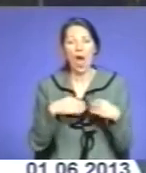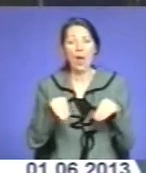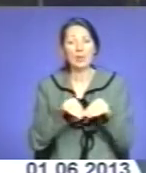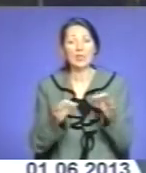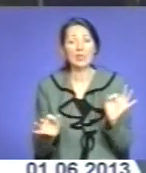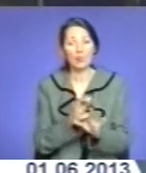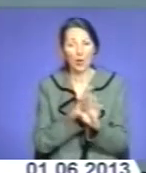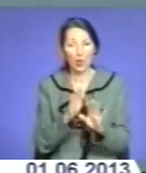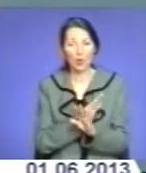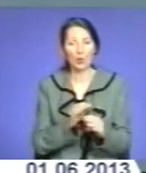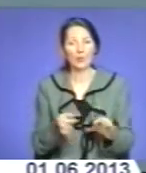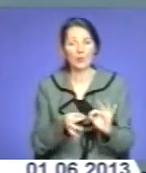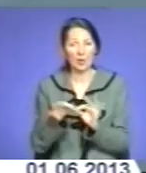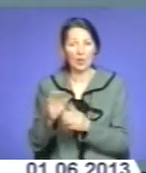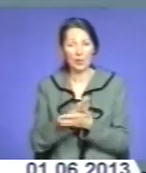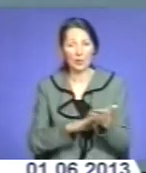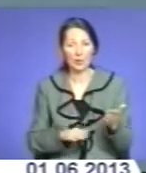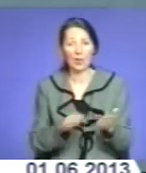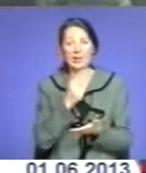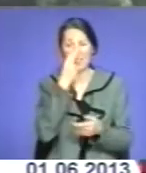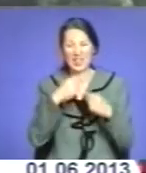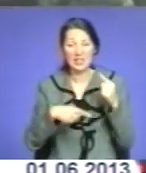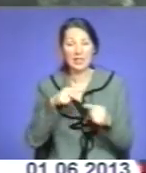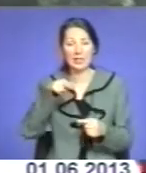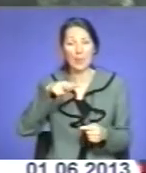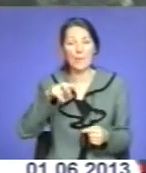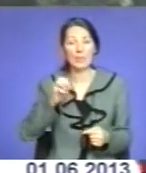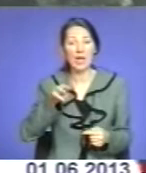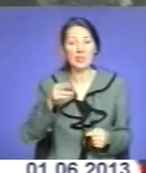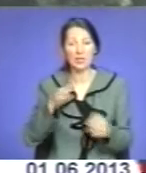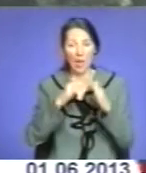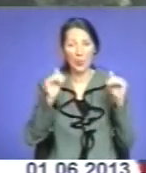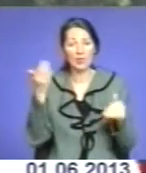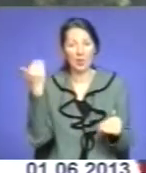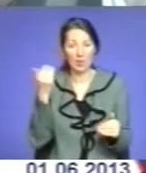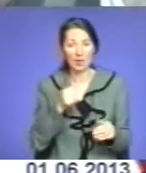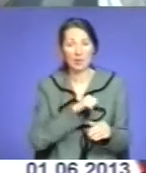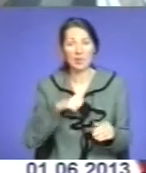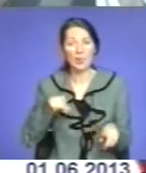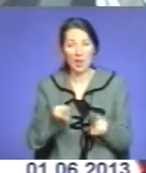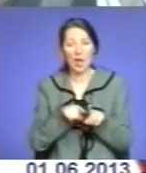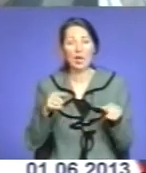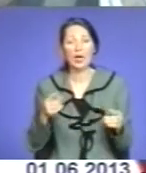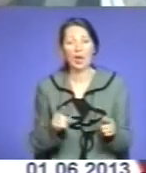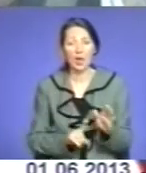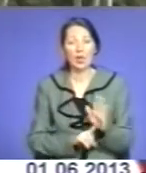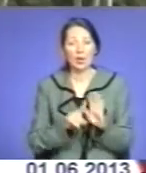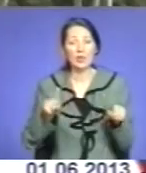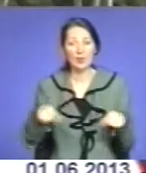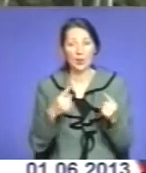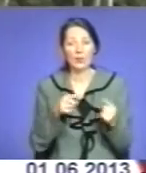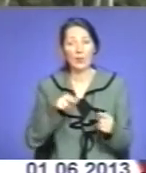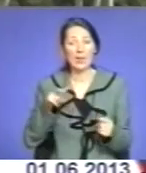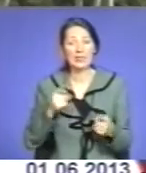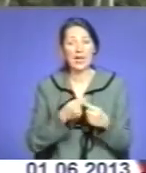у сюжеті. Традиція пластових таборів давня. Саме із них зародився Пласт як організація. Табір – завершальний